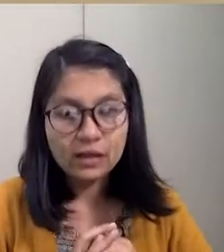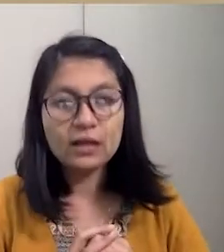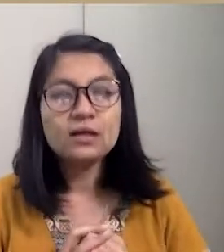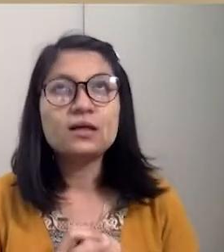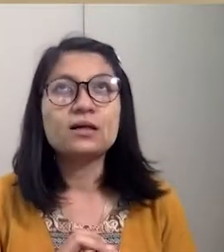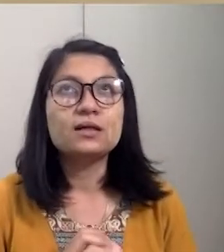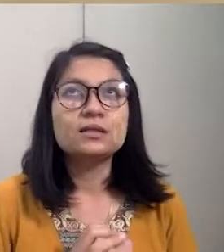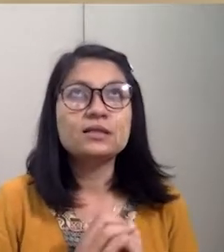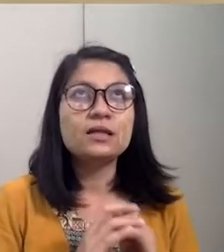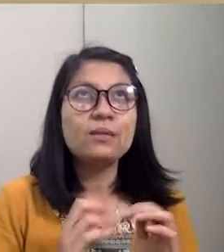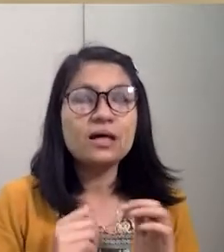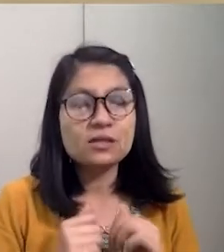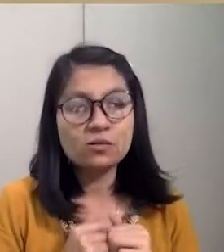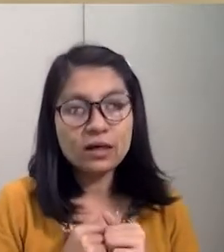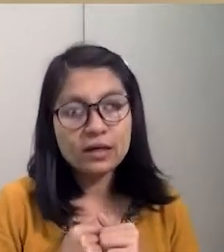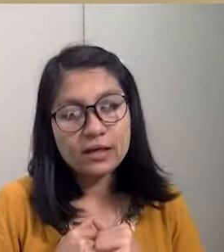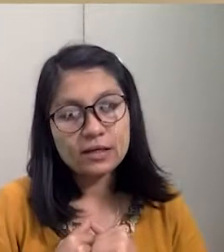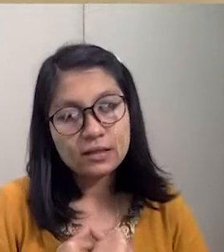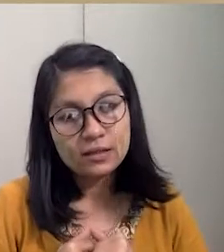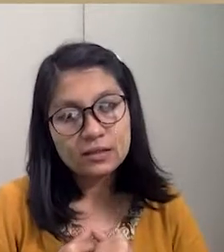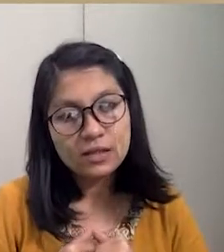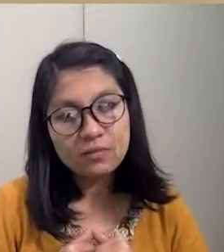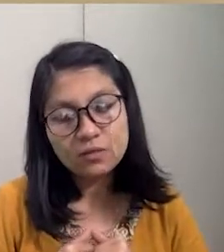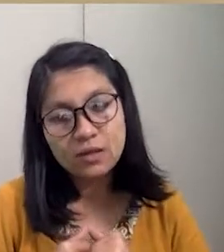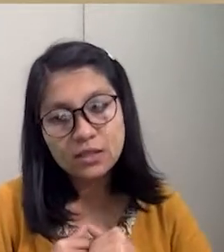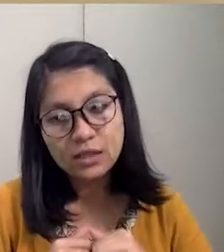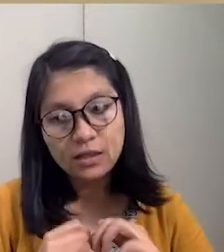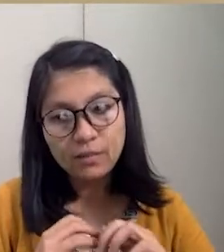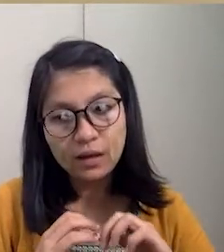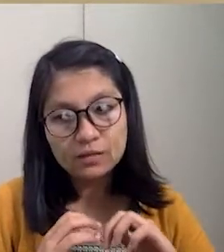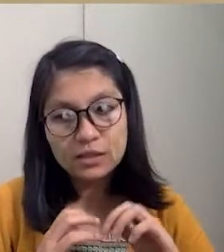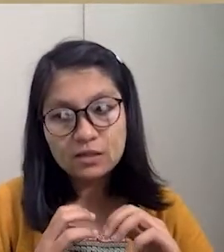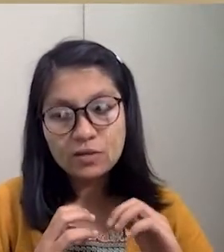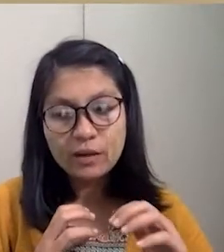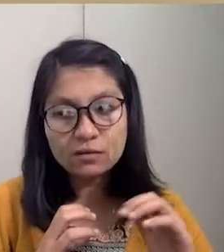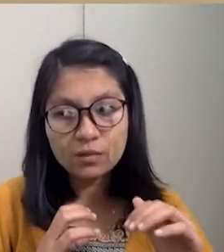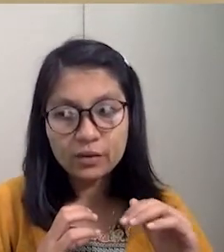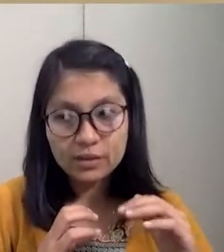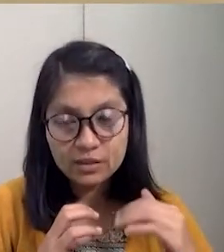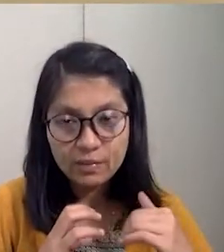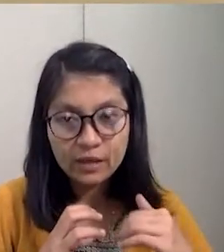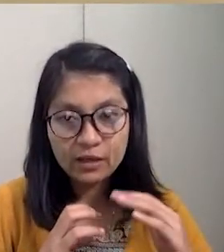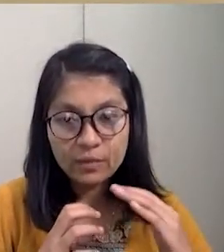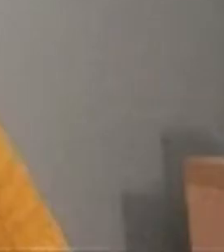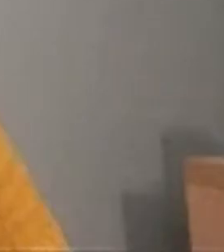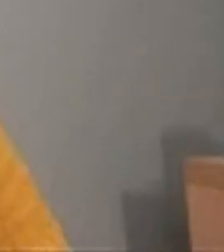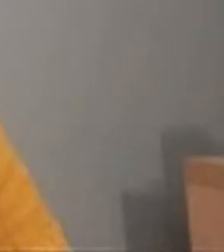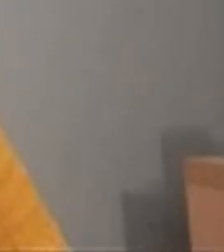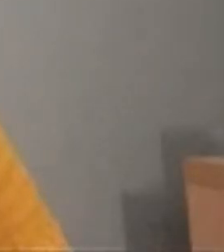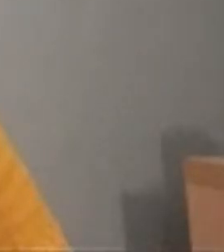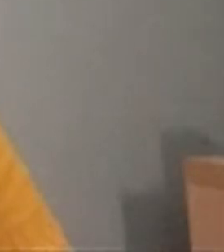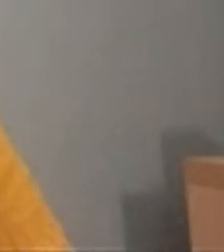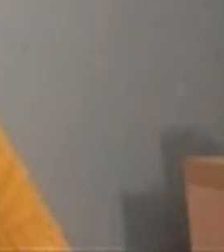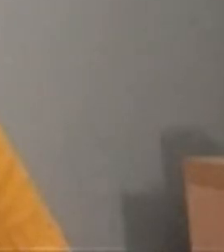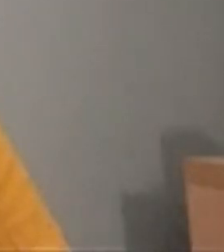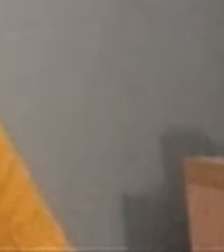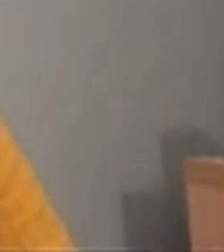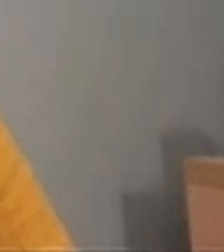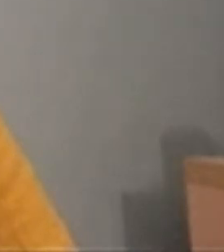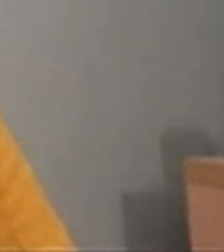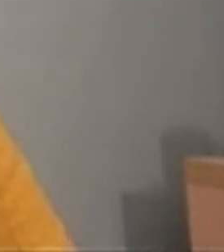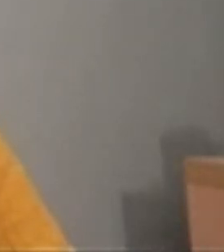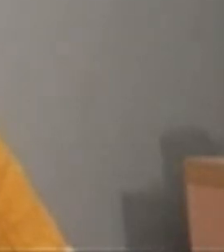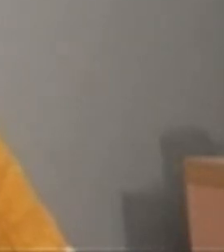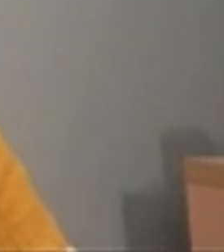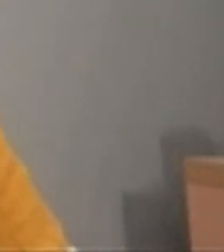သမားတွေကအဲဒီနှစ်ဖက်အစိုးရရဲ့ညှိနှိုင်းမှုအခြေအနေမှာဒီရွှေပြောင်းလို့သမားတွေဒီမြန်မာနိုင်ငံဘက်ကိုပြန်ဝင်ရောက်လာနိုင်ဖို့ကဘာ